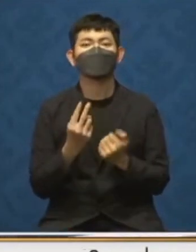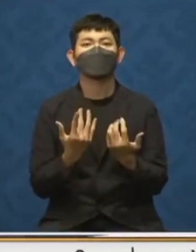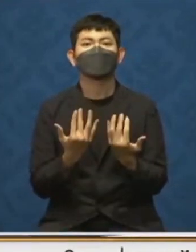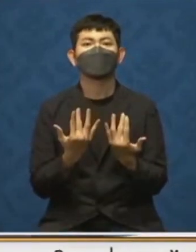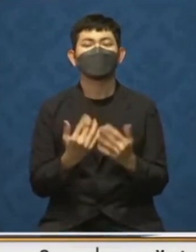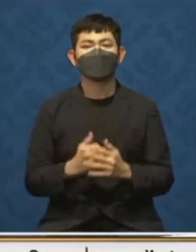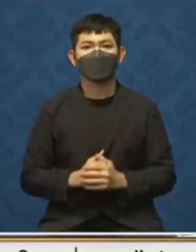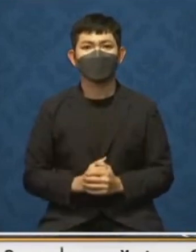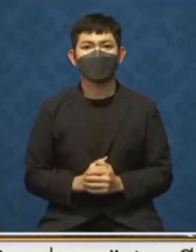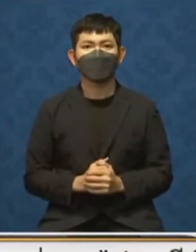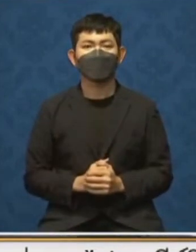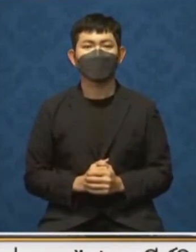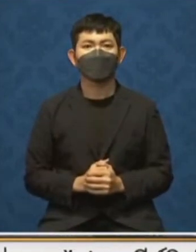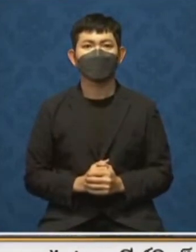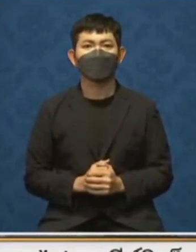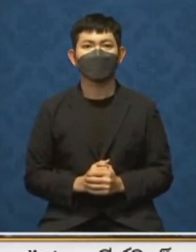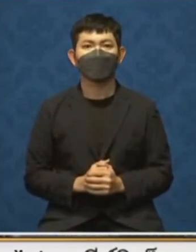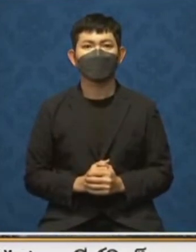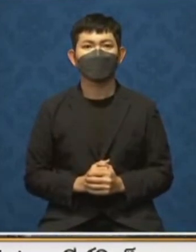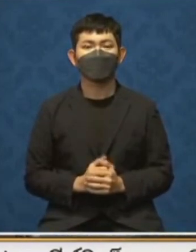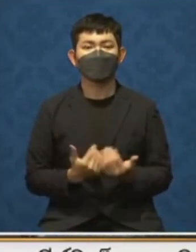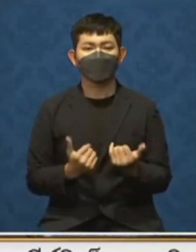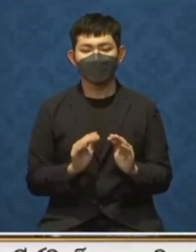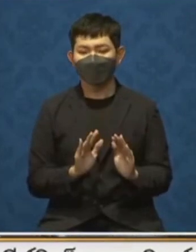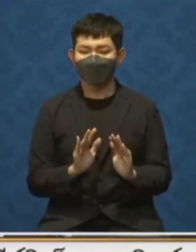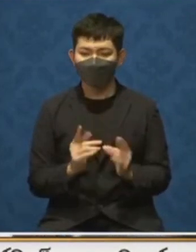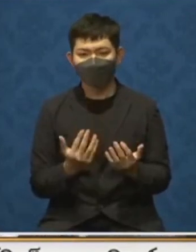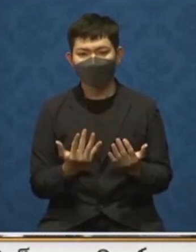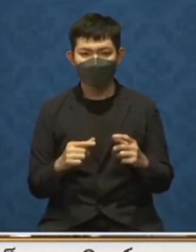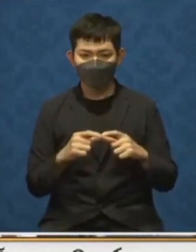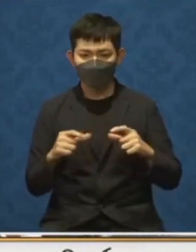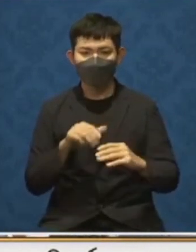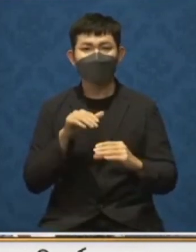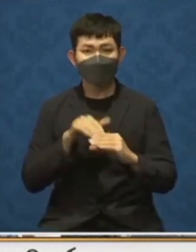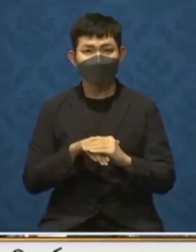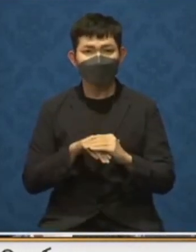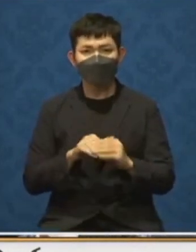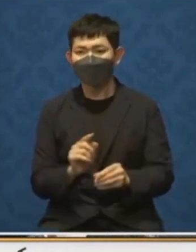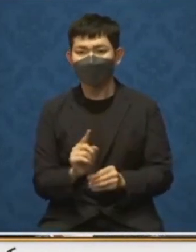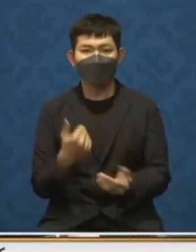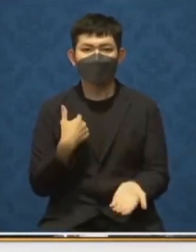นะครับตรงไหนก็ได้เสียบเลยนะครับบัตร